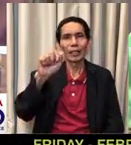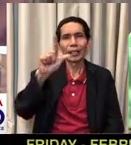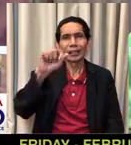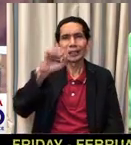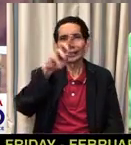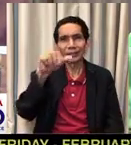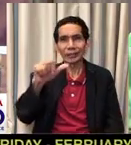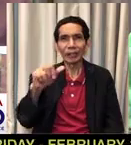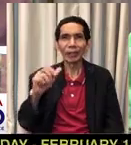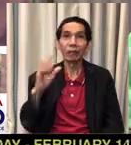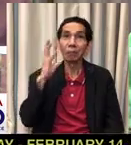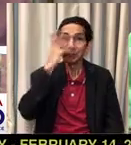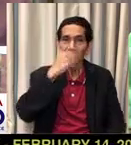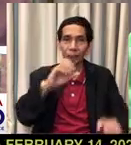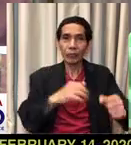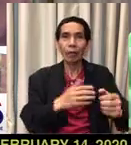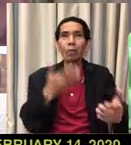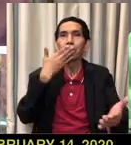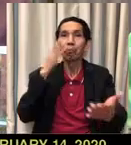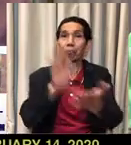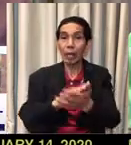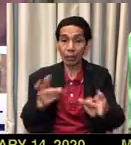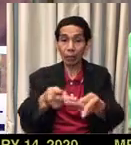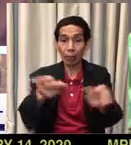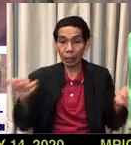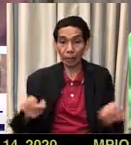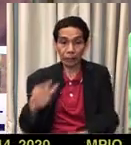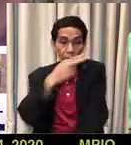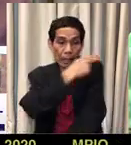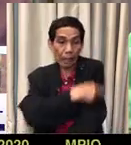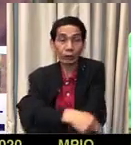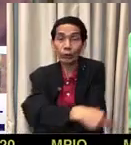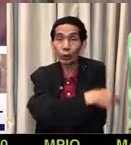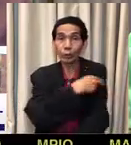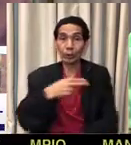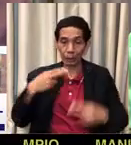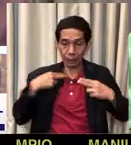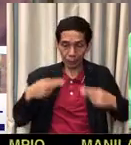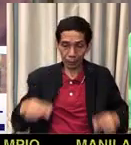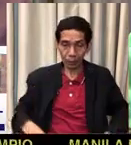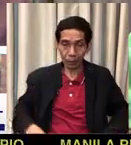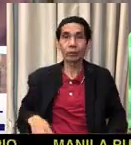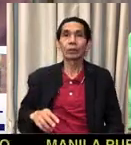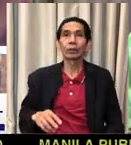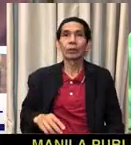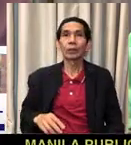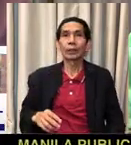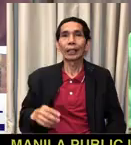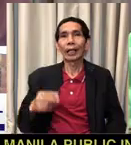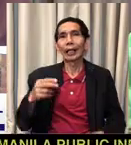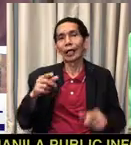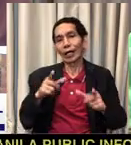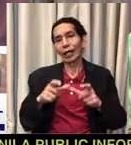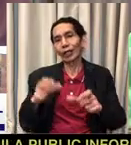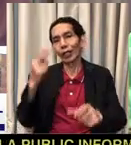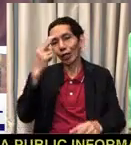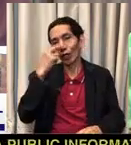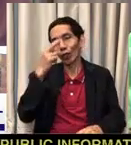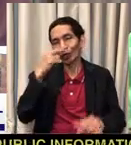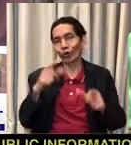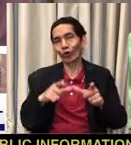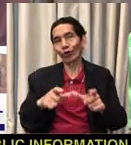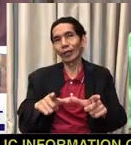Oh, ay dahil pag masama ang pasilidad ng pangkalusugan, well, kasi ano yung running joke yan, yung mga nanonood